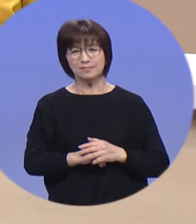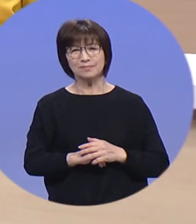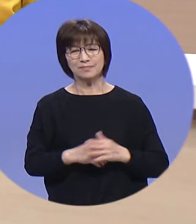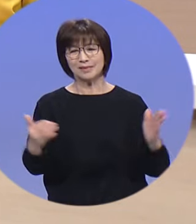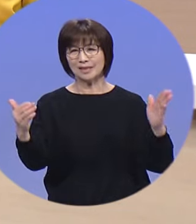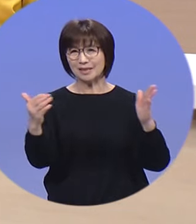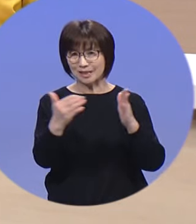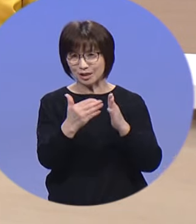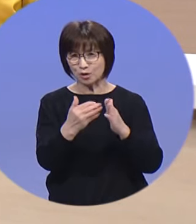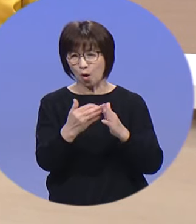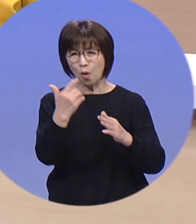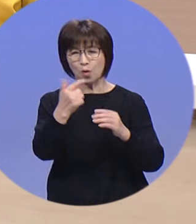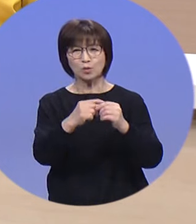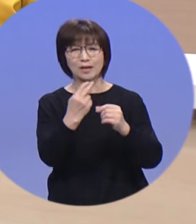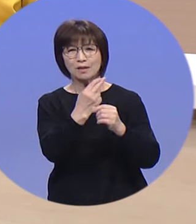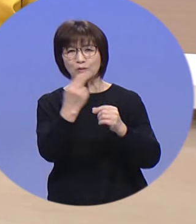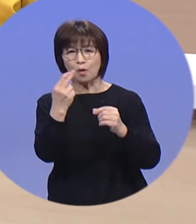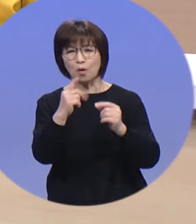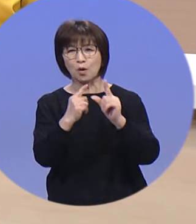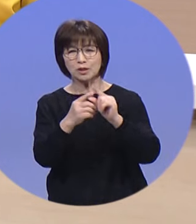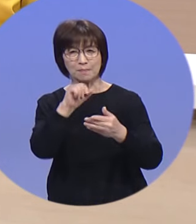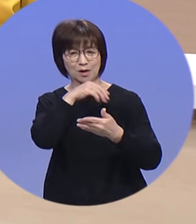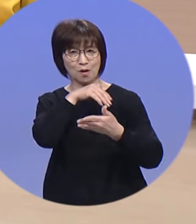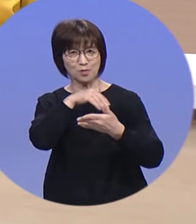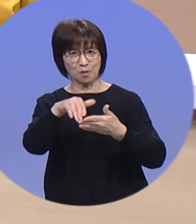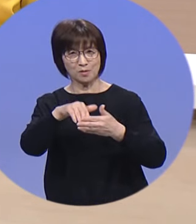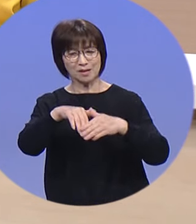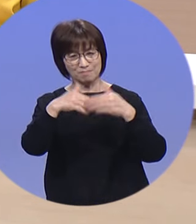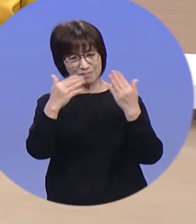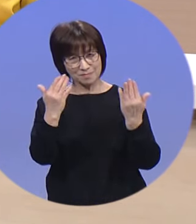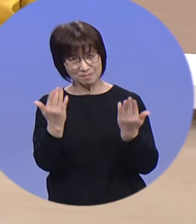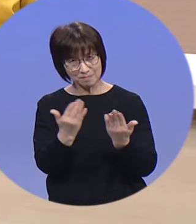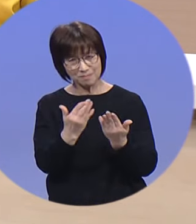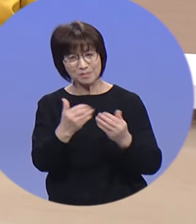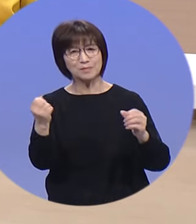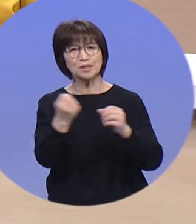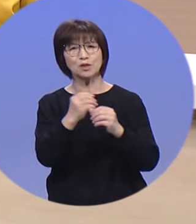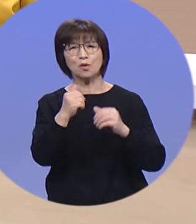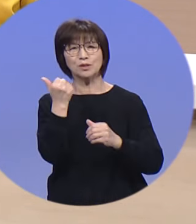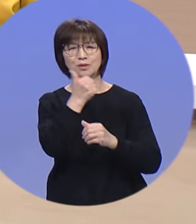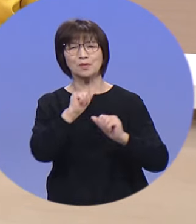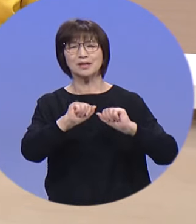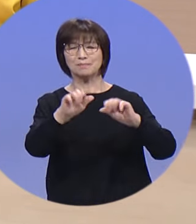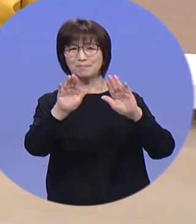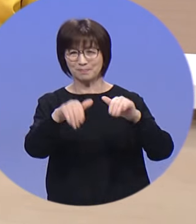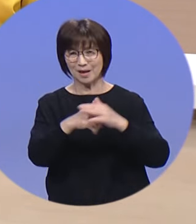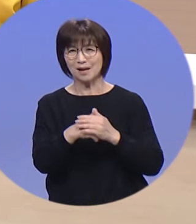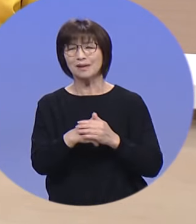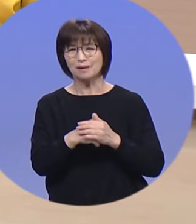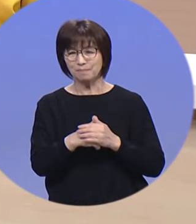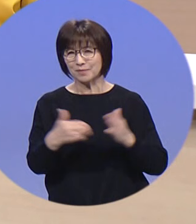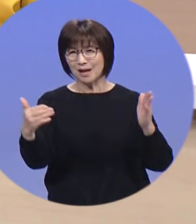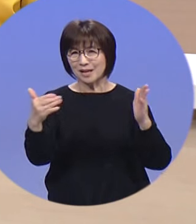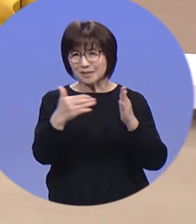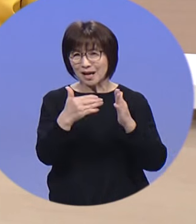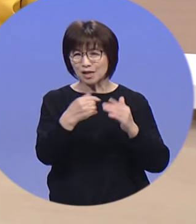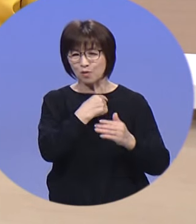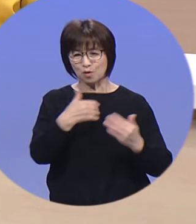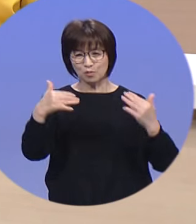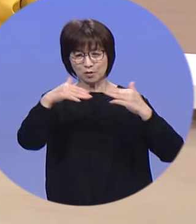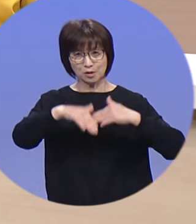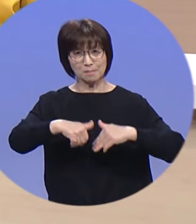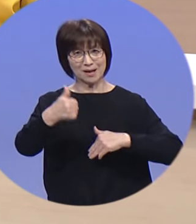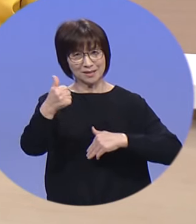以上、令和6年度の千葉県予算の主な事業についてご紹介しました。 それでは最後に熊谷知事